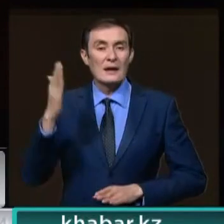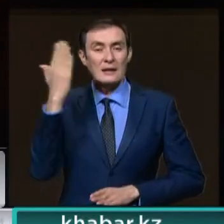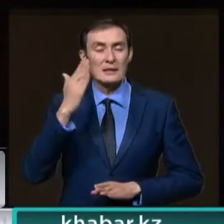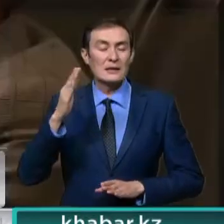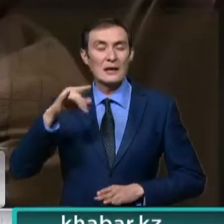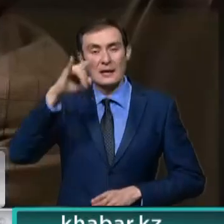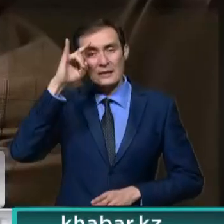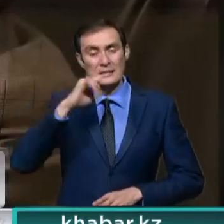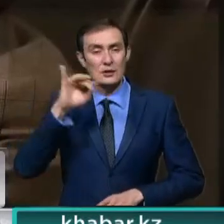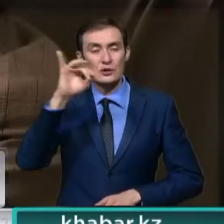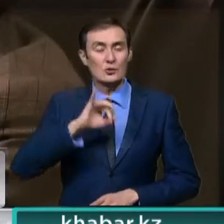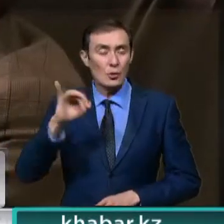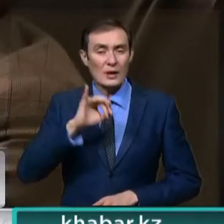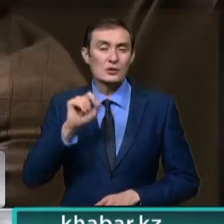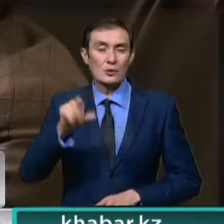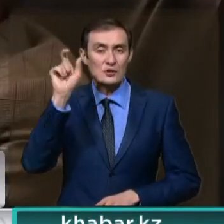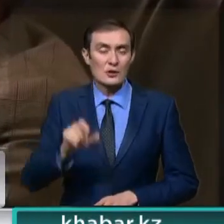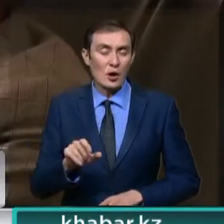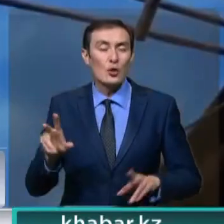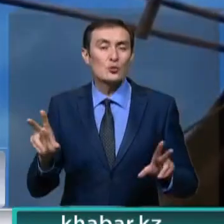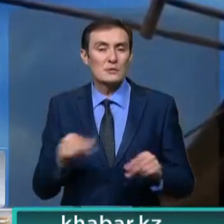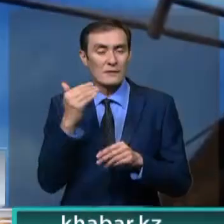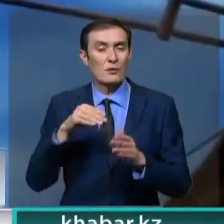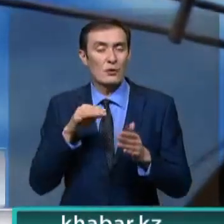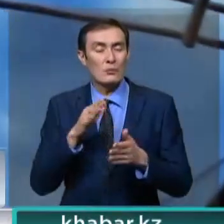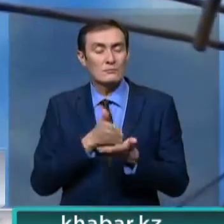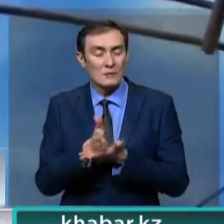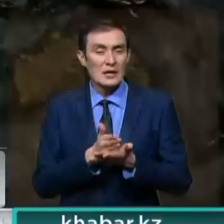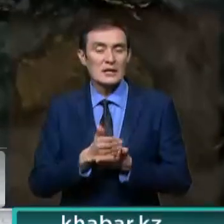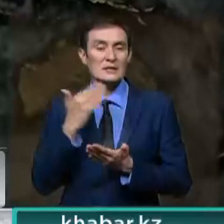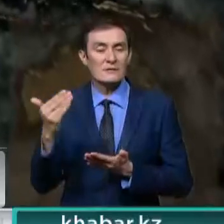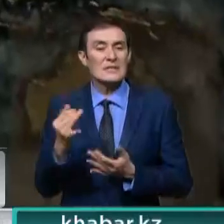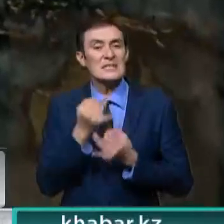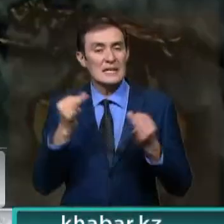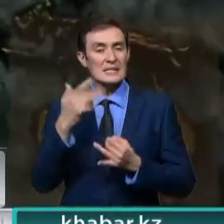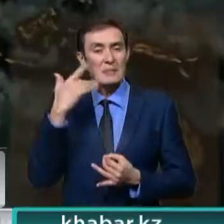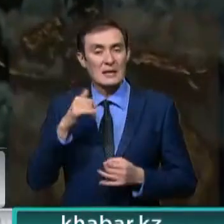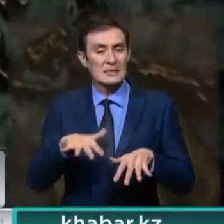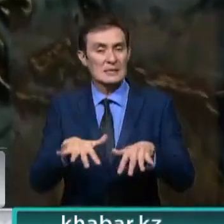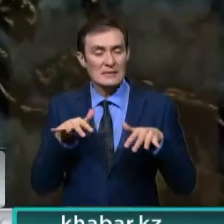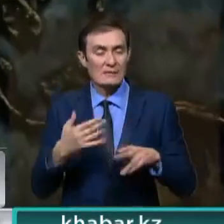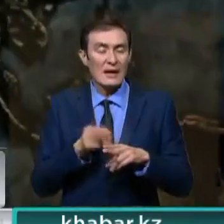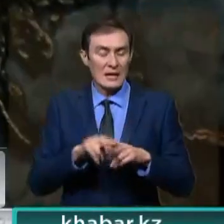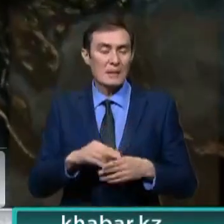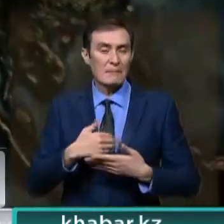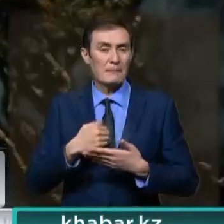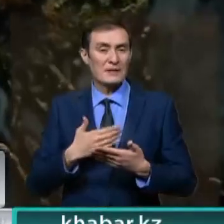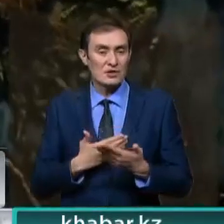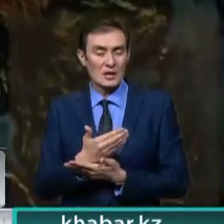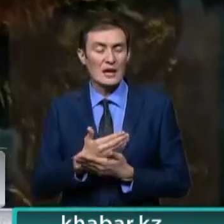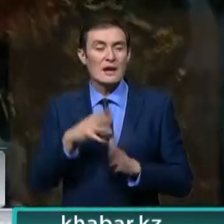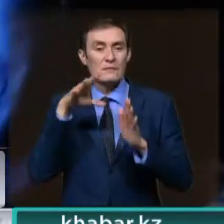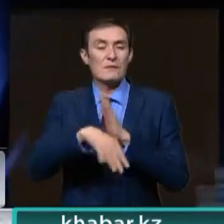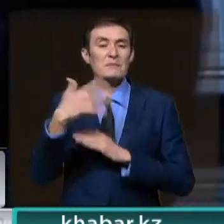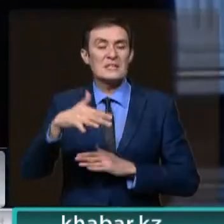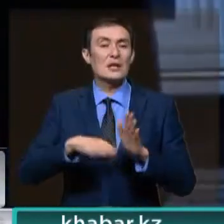золотого человека» – одна из самых успешных в его копилке. И интерес со стороны американцев зрителей лучшее тому подтверждение. Лента попала в